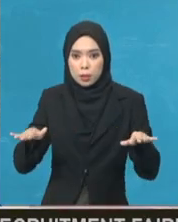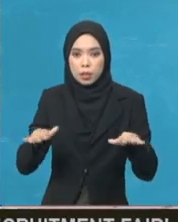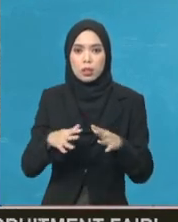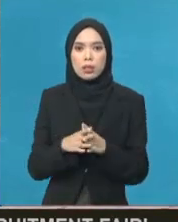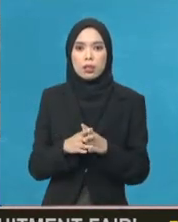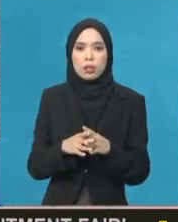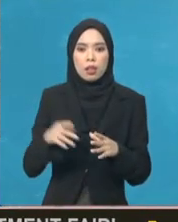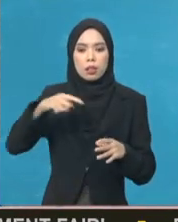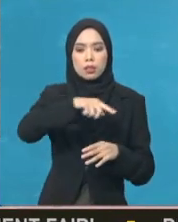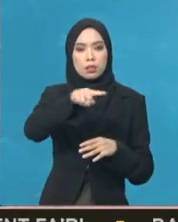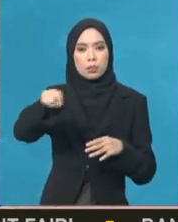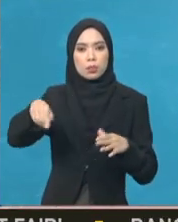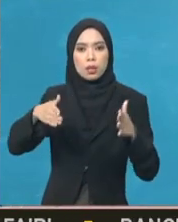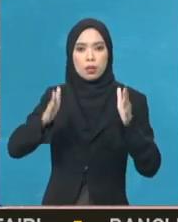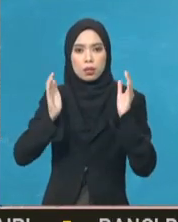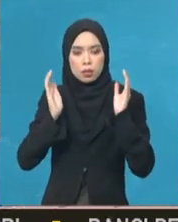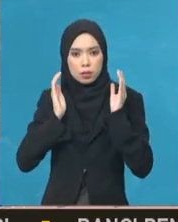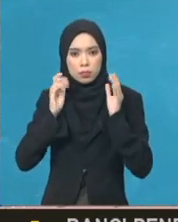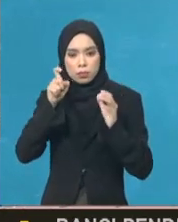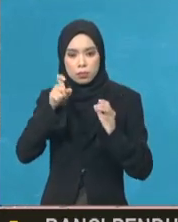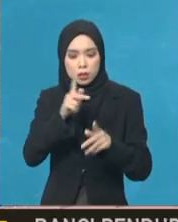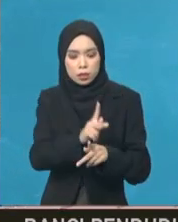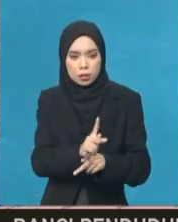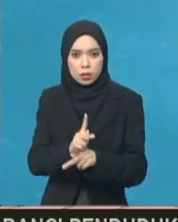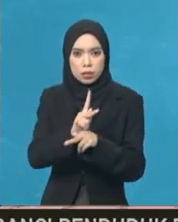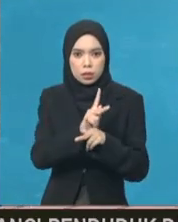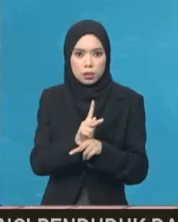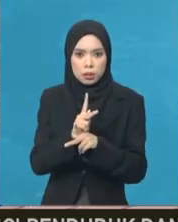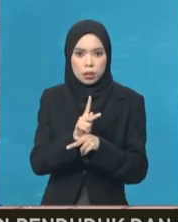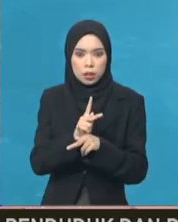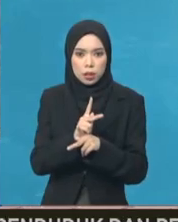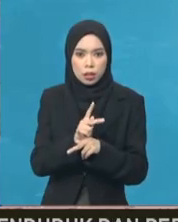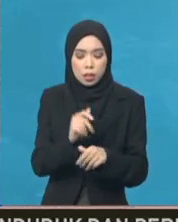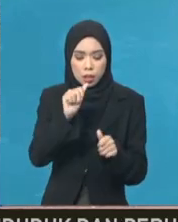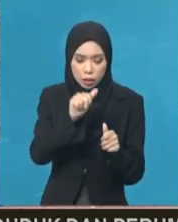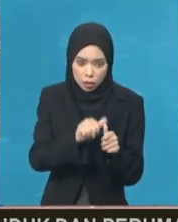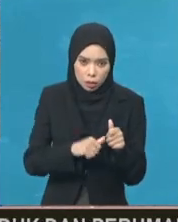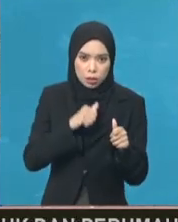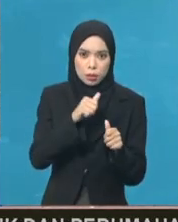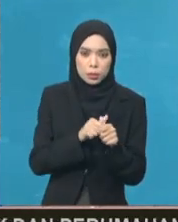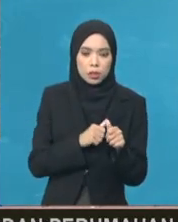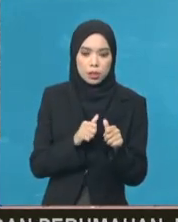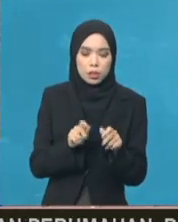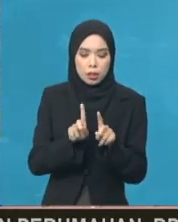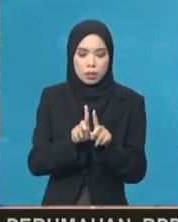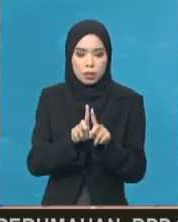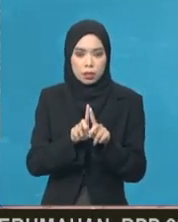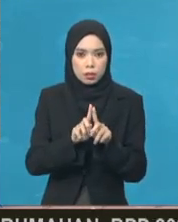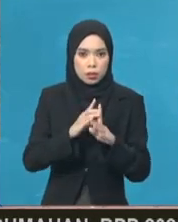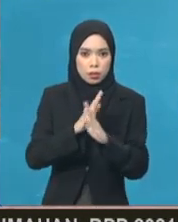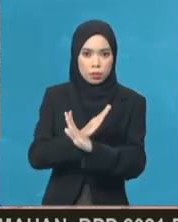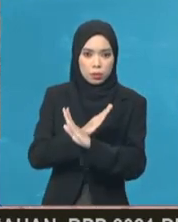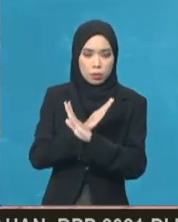dinasihatkan Sentia Spike dan terus berwaspada serta mengamalkan langkah-langkah pencegahan dan pengawalan